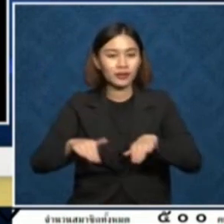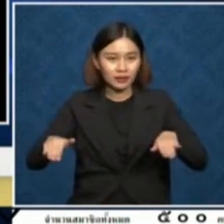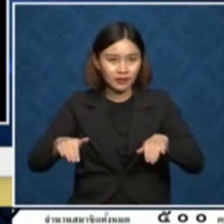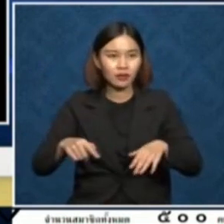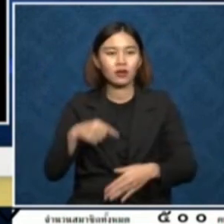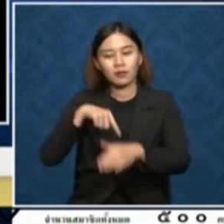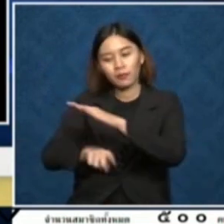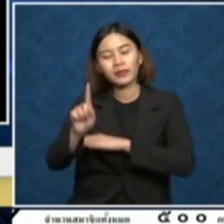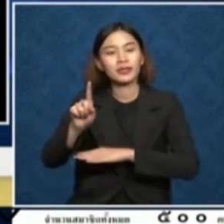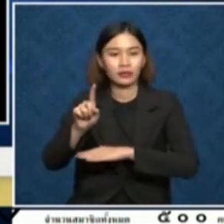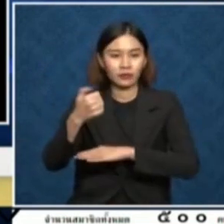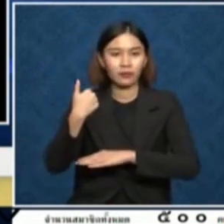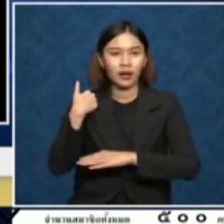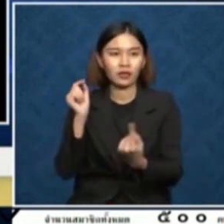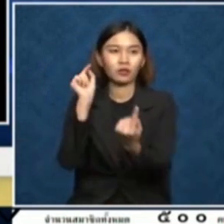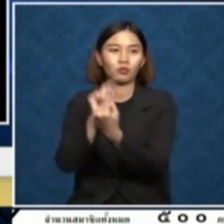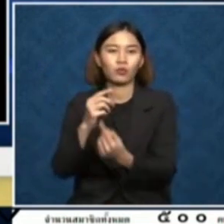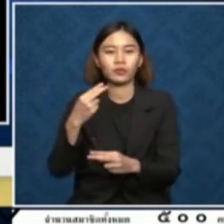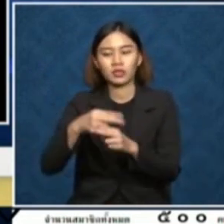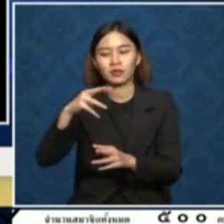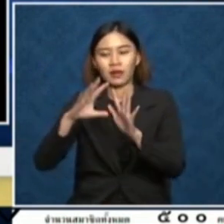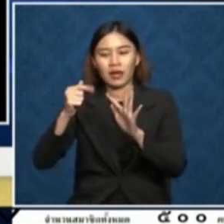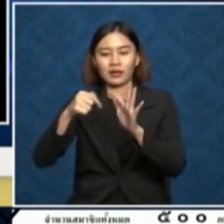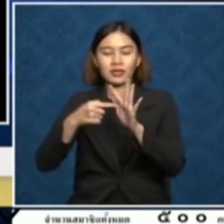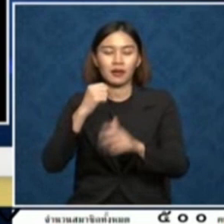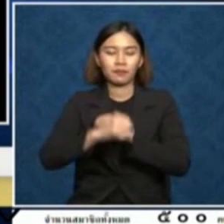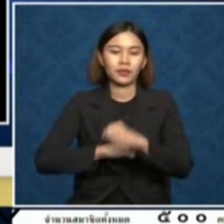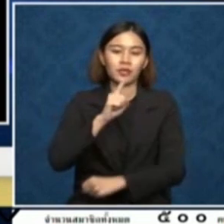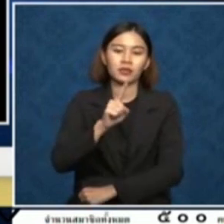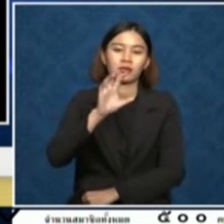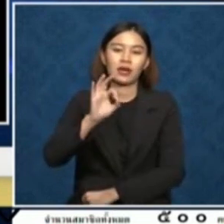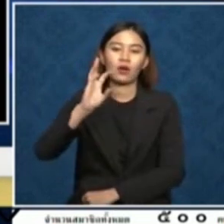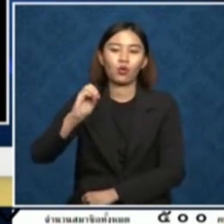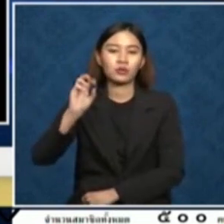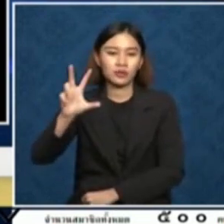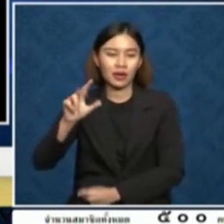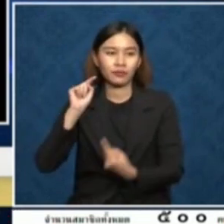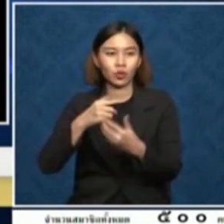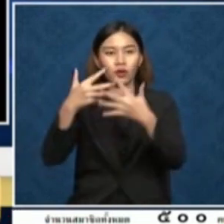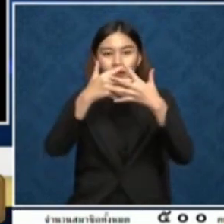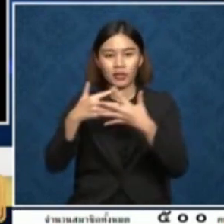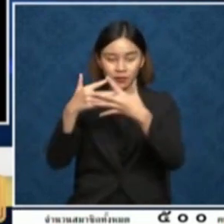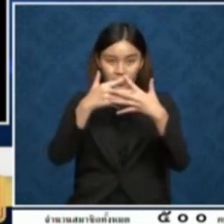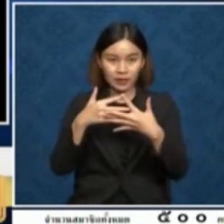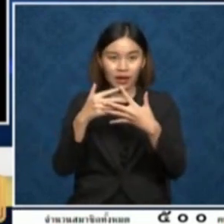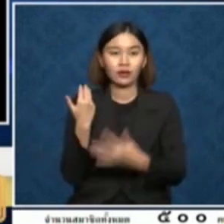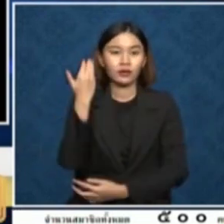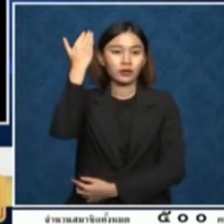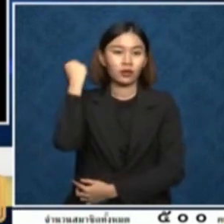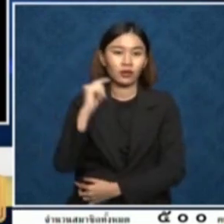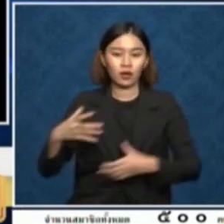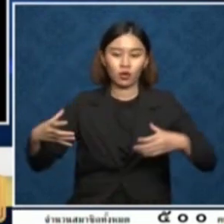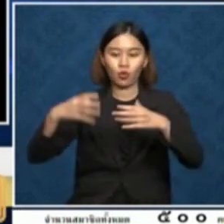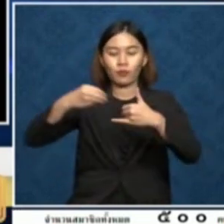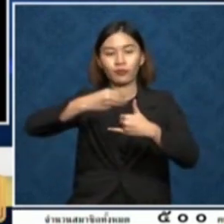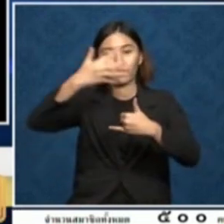ตายเนี่ยทำให้เธอต้องมาอาศัยอยู่กับยายนะคะที่มีการเลี้ยงดูที่ค่อนข้างเข้มงวดเธอถูกทุบตีเป็นประจำจากยายค่ะเพียงเพราะว่าเธอมีพฤติกรรมที่เห